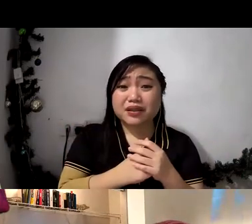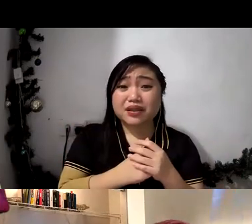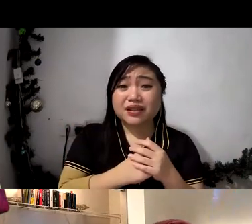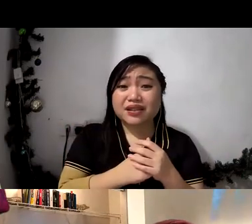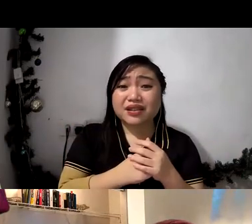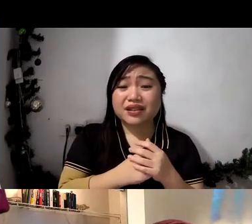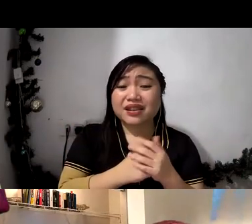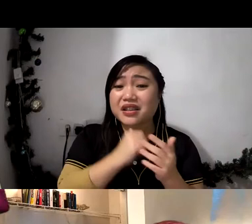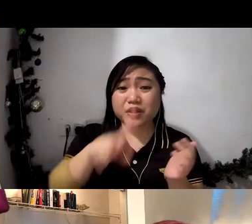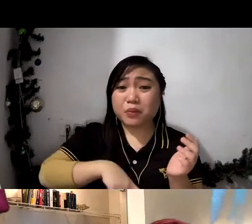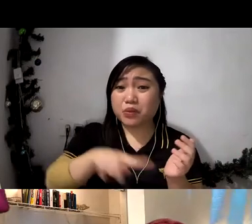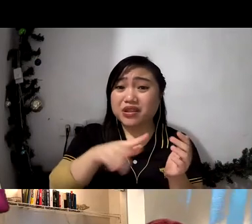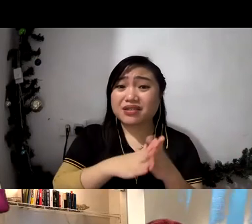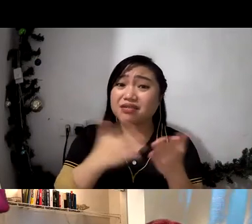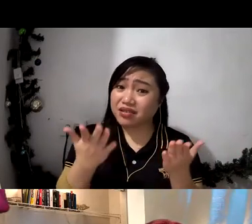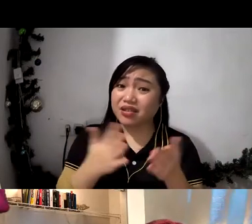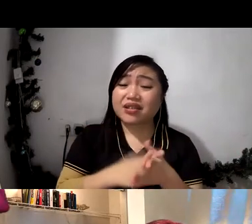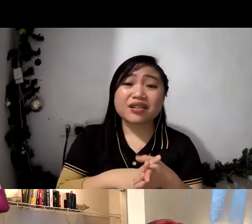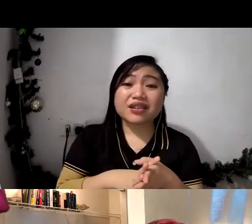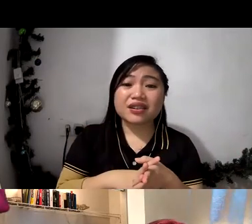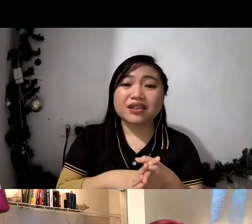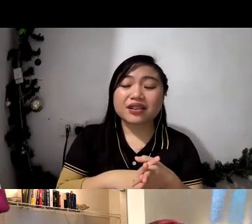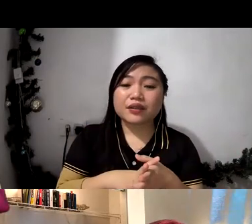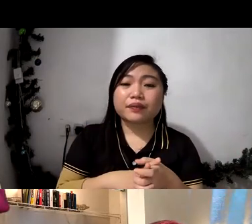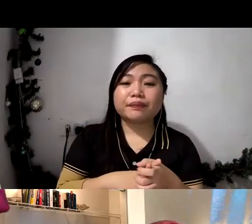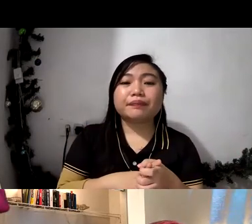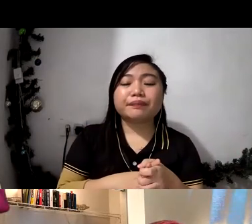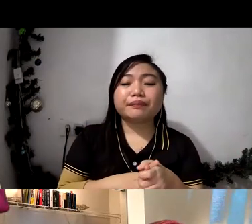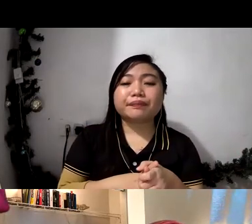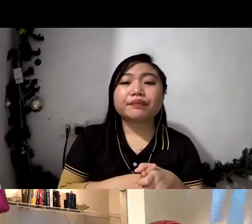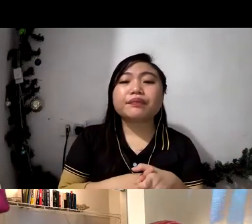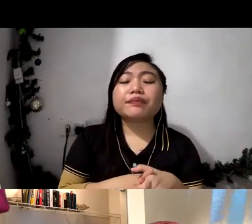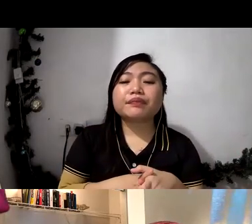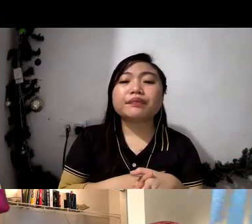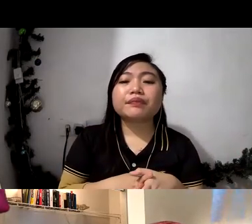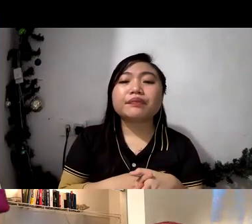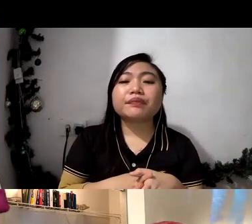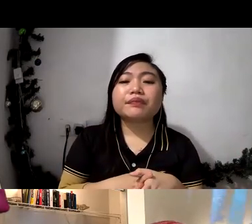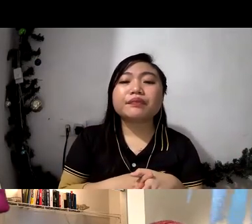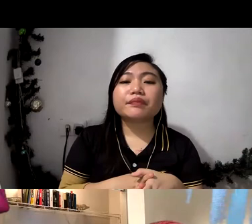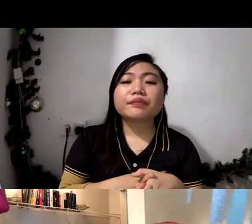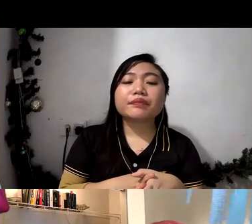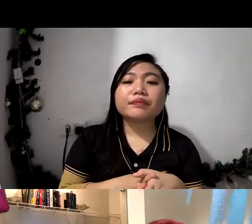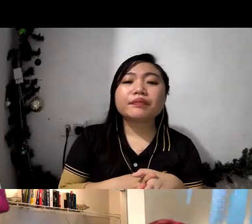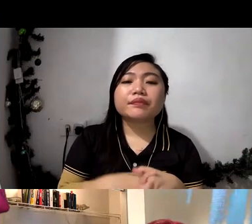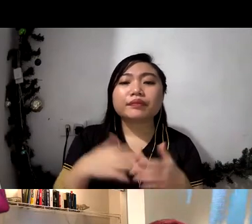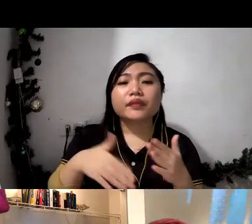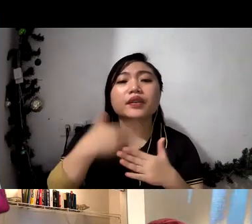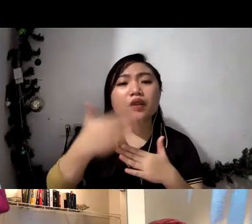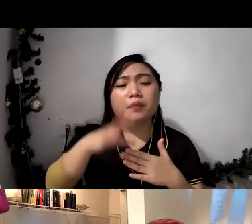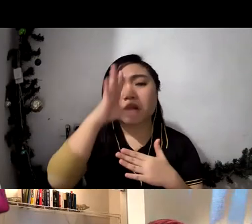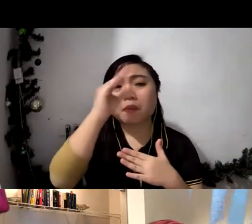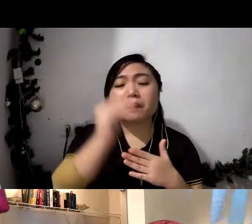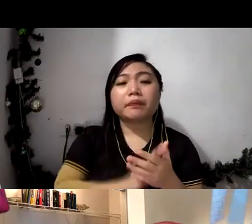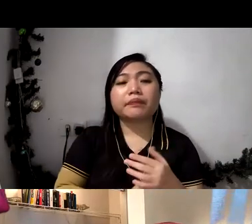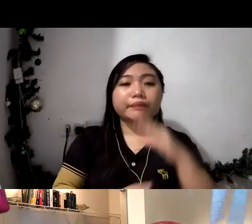mga ginagawa tayong affirmative action pagdating diyan. Okay? So yung atin, ano, yung mga kalalakihan, for example,